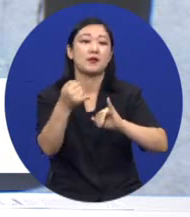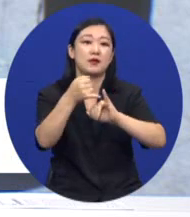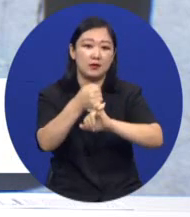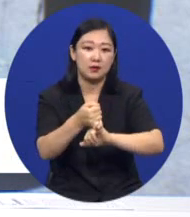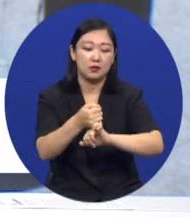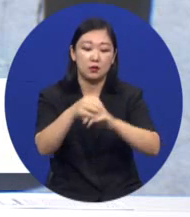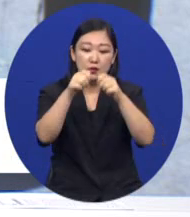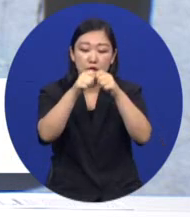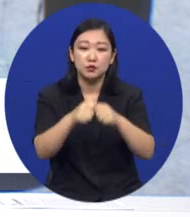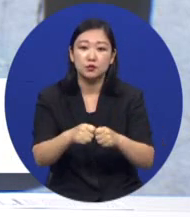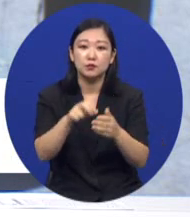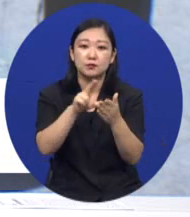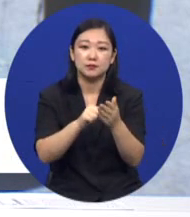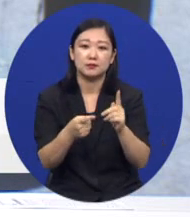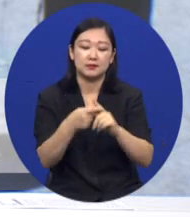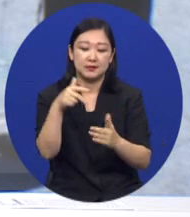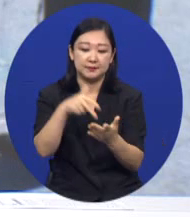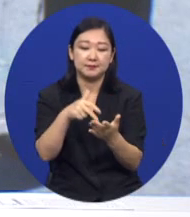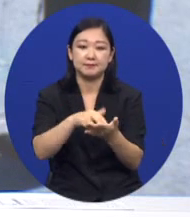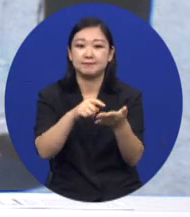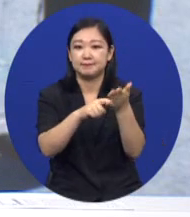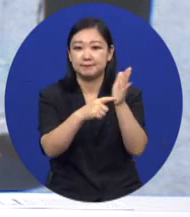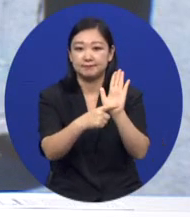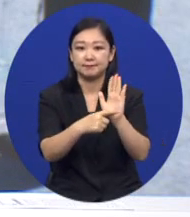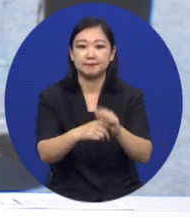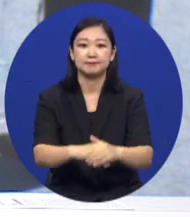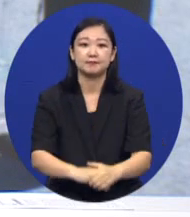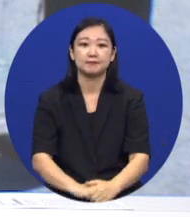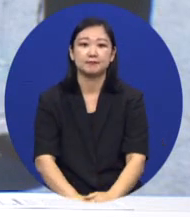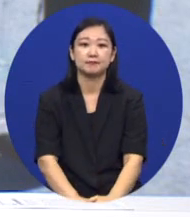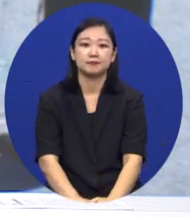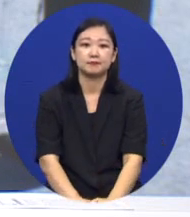현안들에 대해서도 입장을 밝혔습니다. 권혁태 기자가 보도합니다.